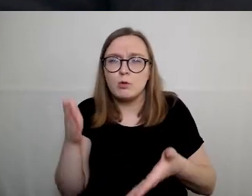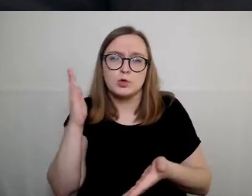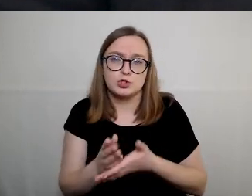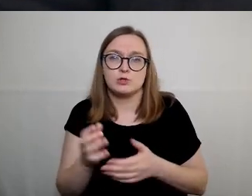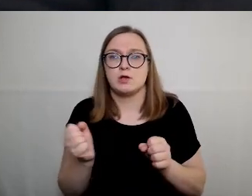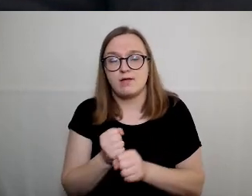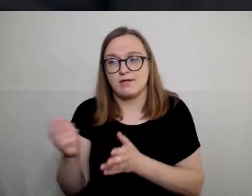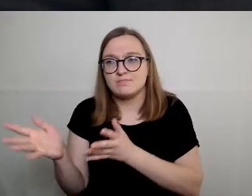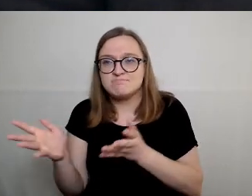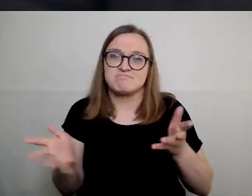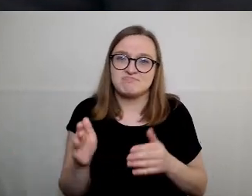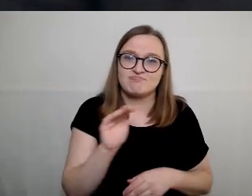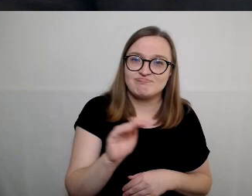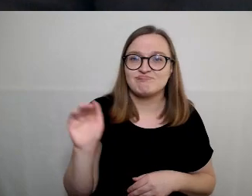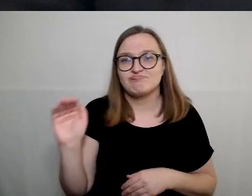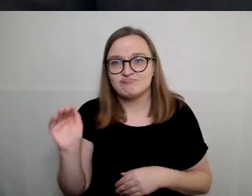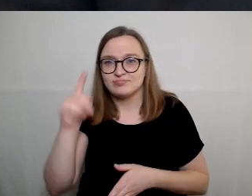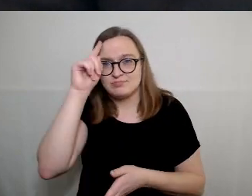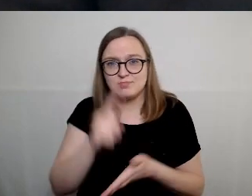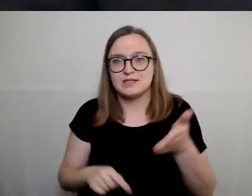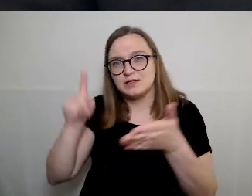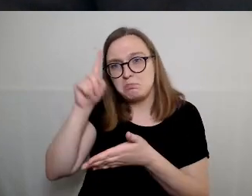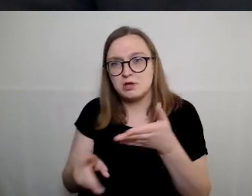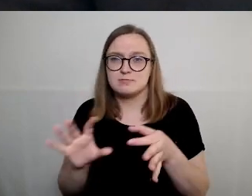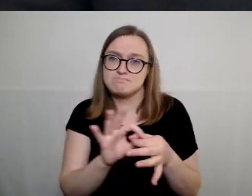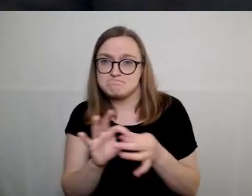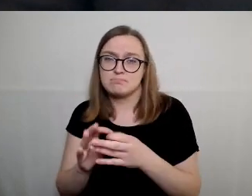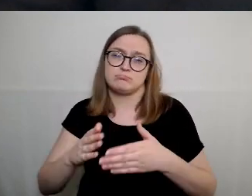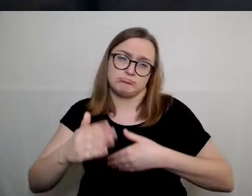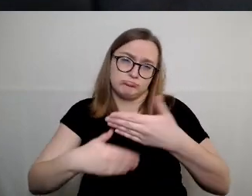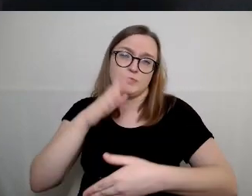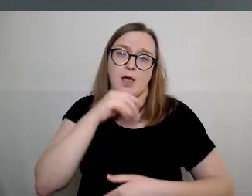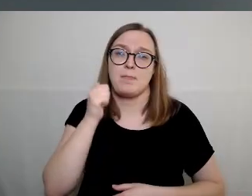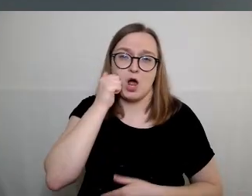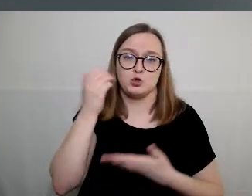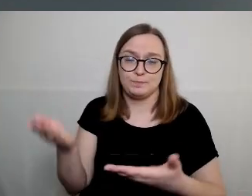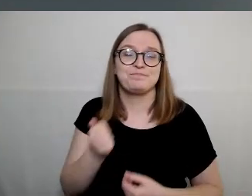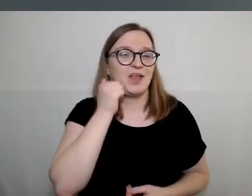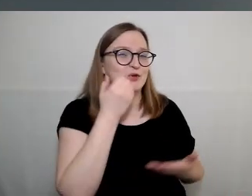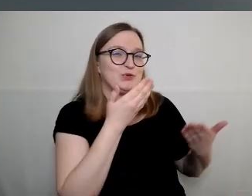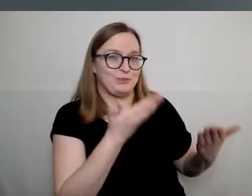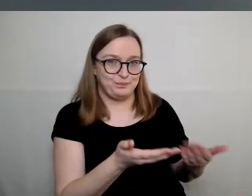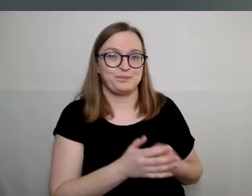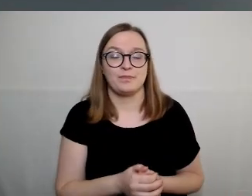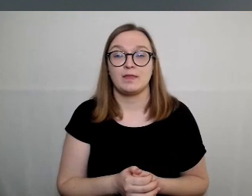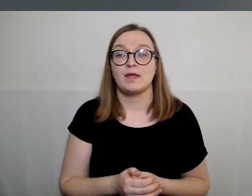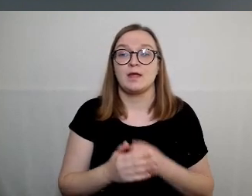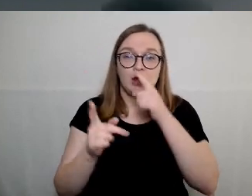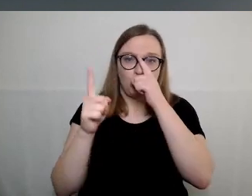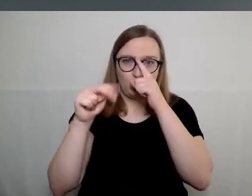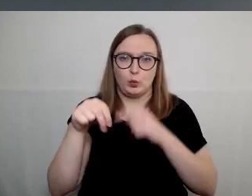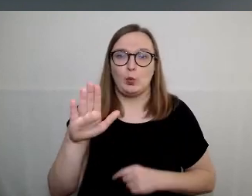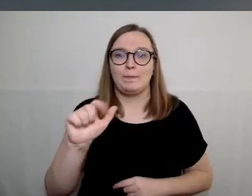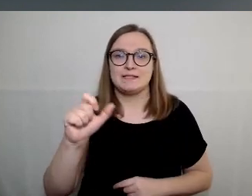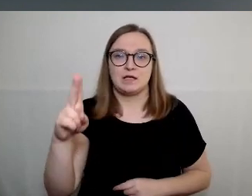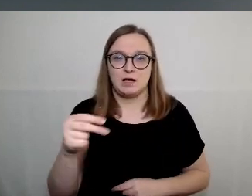padrasinti, pasitikėti, bendrauti, bendradarbiauti ir pirmin. Ačiū. Ačiū Jums. Gintaras Dubickas, Lietuvos regionų